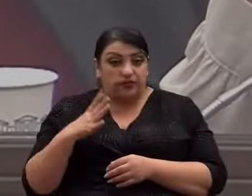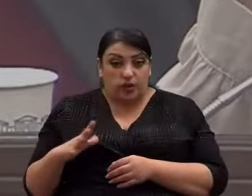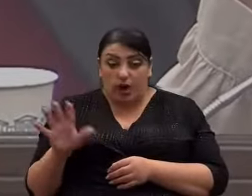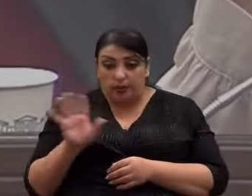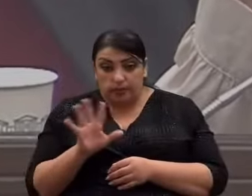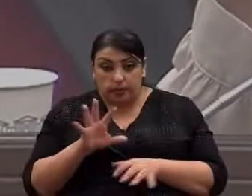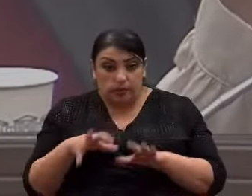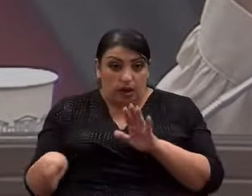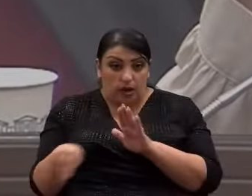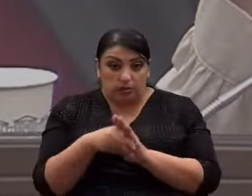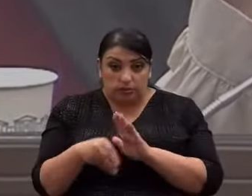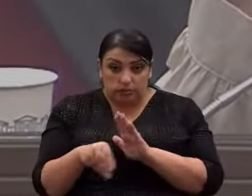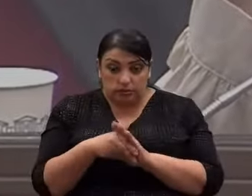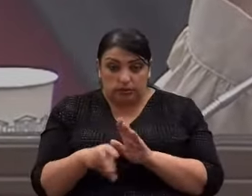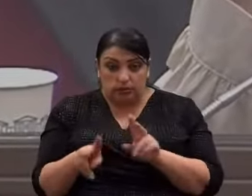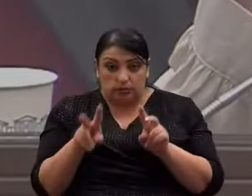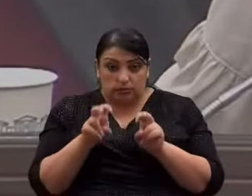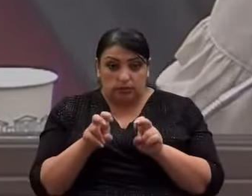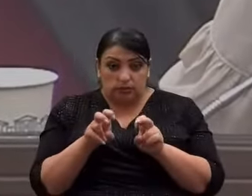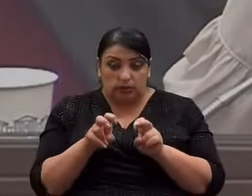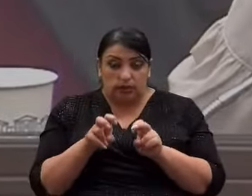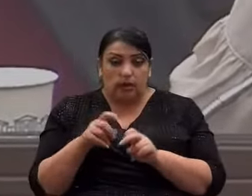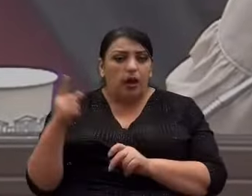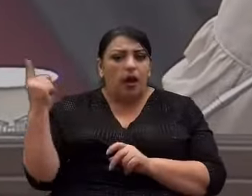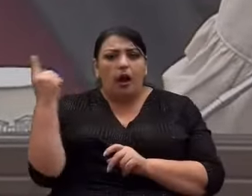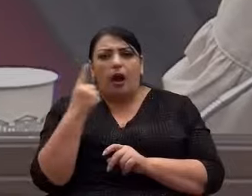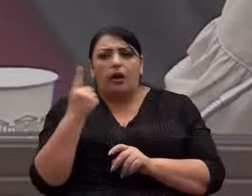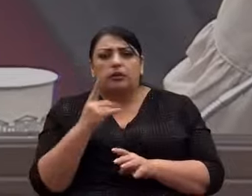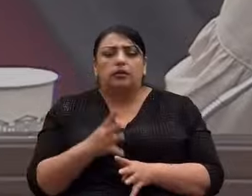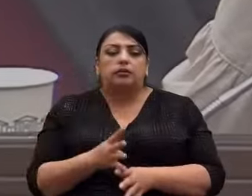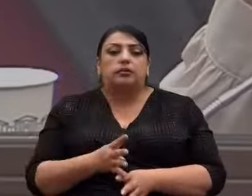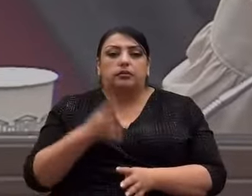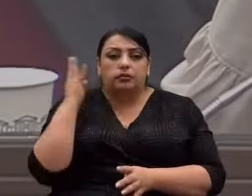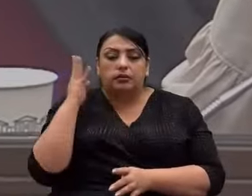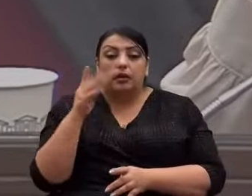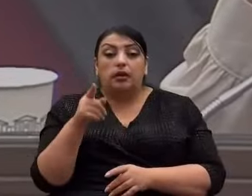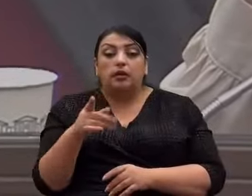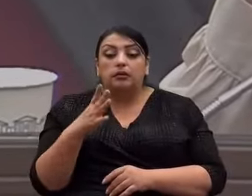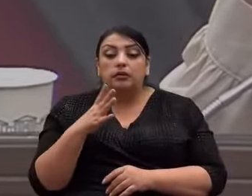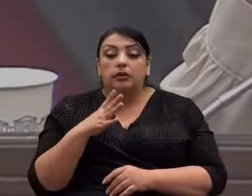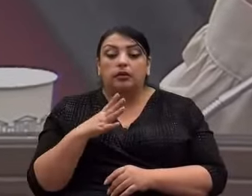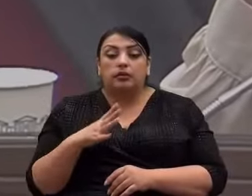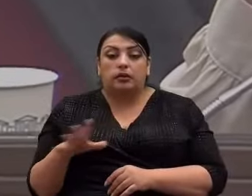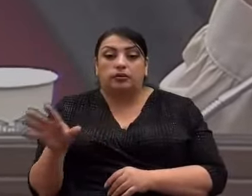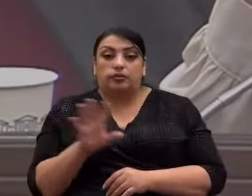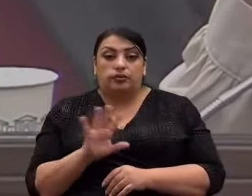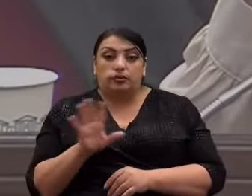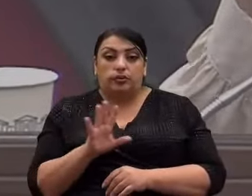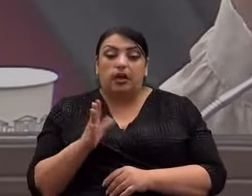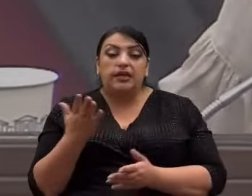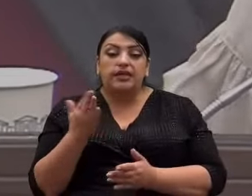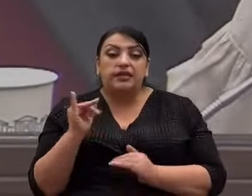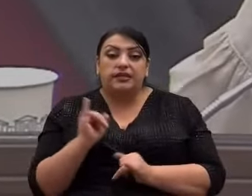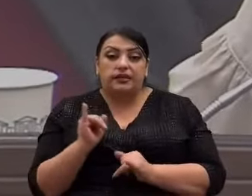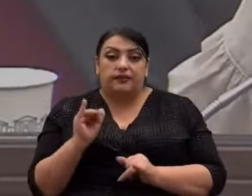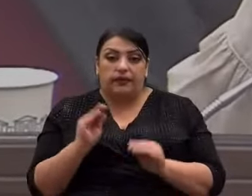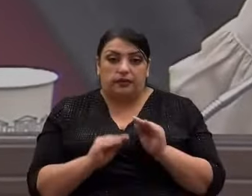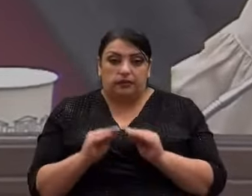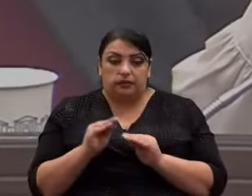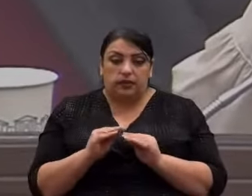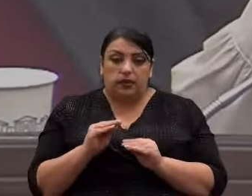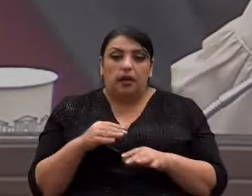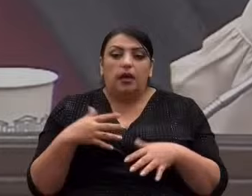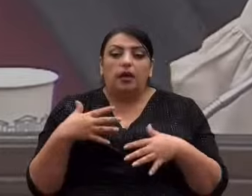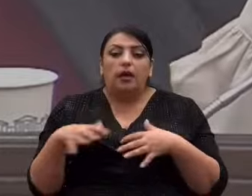մասին կոռուպցիայի նկատմամբ, առաջին հերթին այդ անհանդուրժողականությունը գիտեք ինչպես է ձևավորվում,